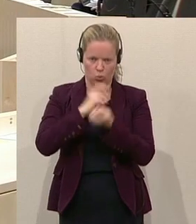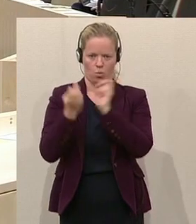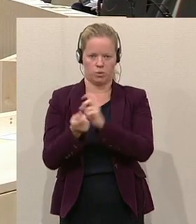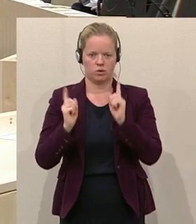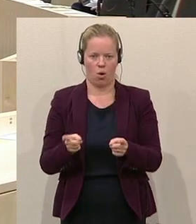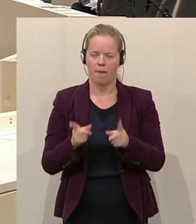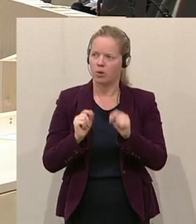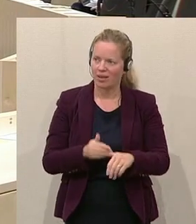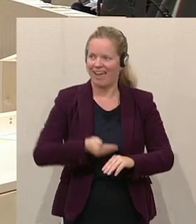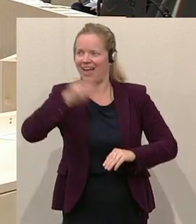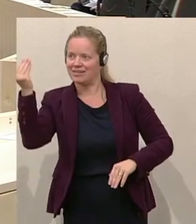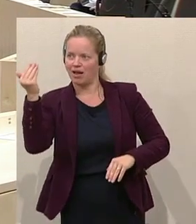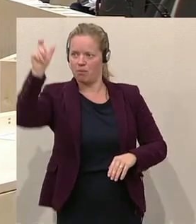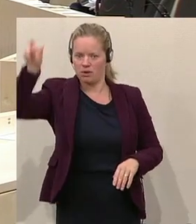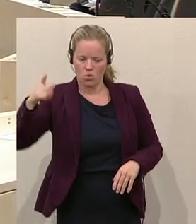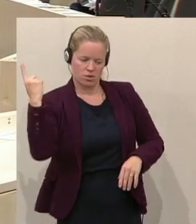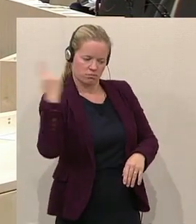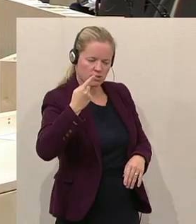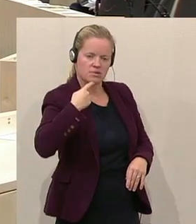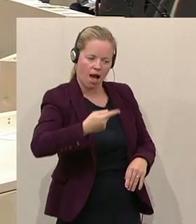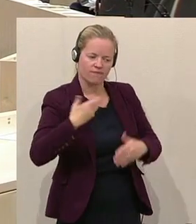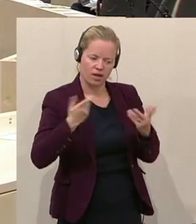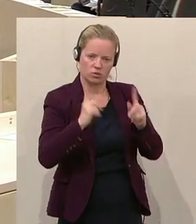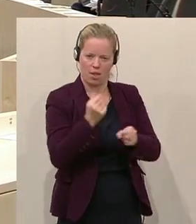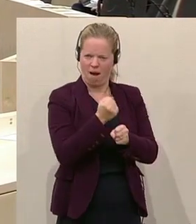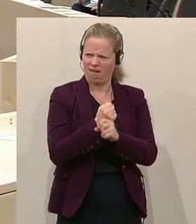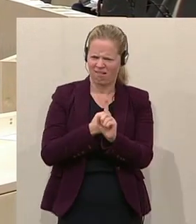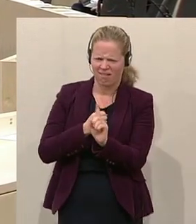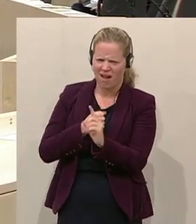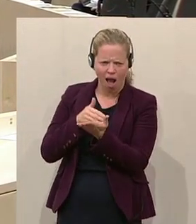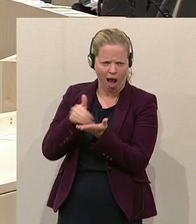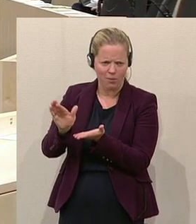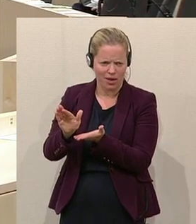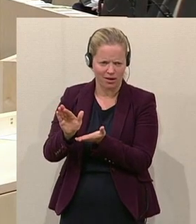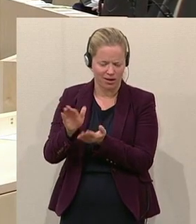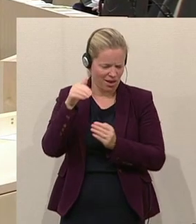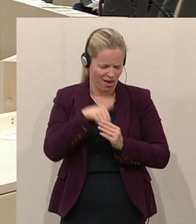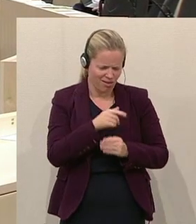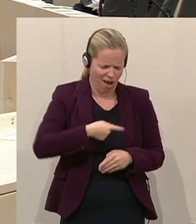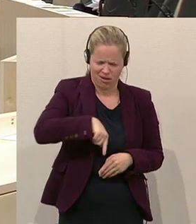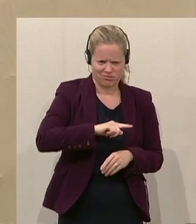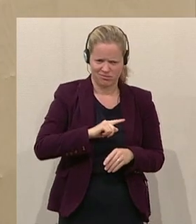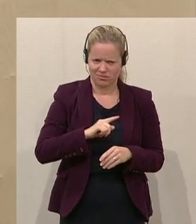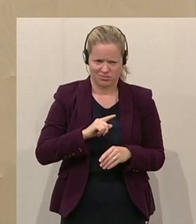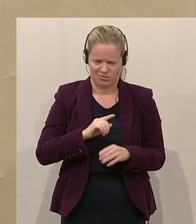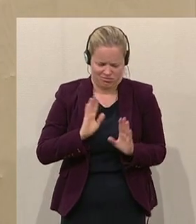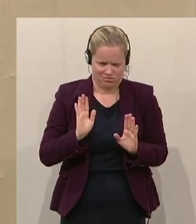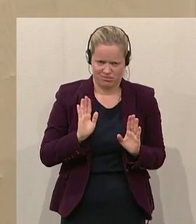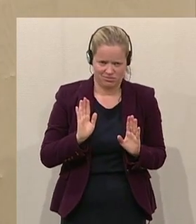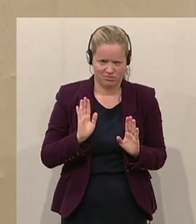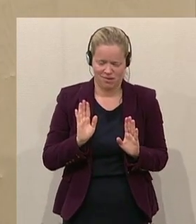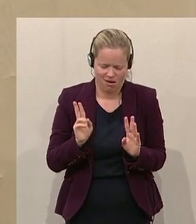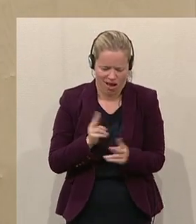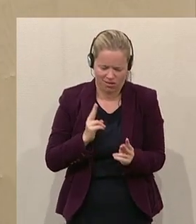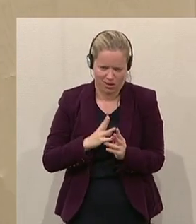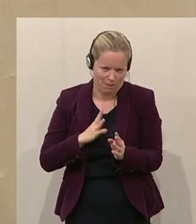wie wir Bildungspolitik gestalten sollen. Das lehnen wir ab. Da können wir definitiv einmal abseits der Inhalte nicht mitgehen. Überhaupt